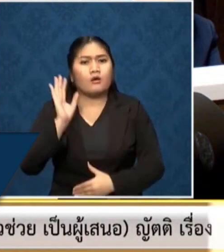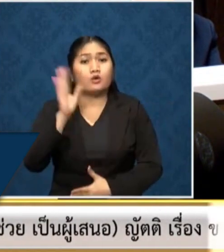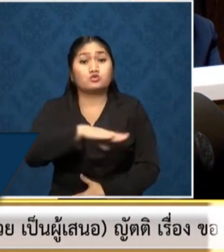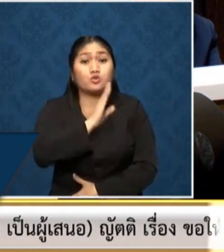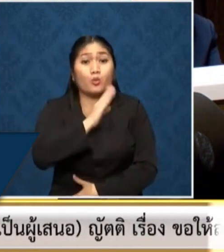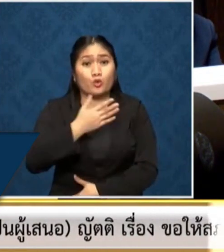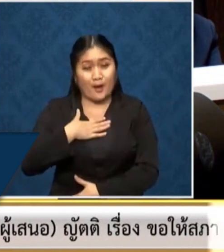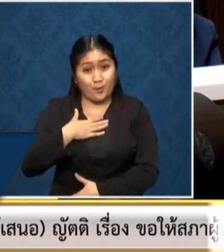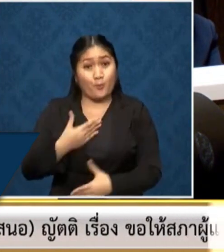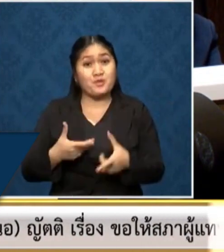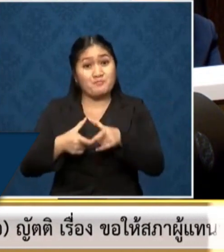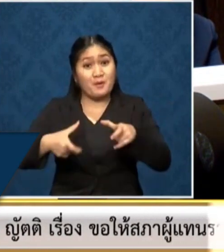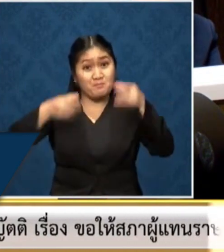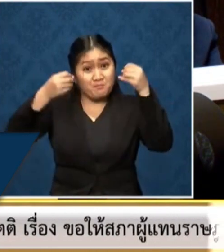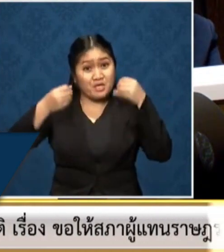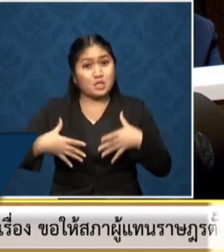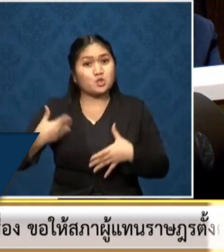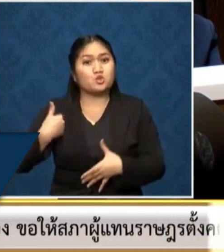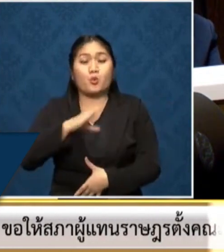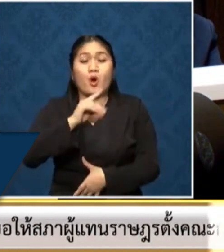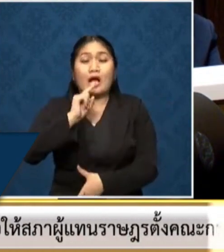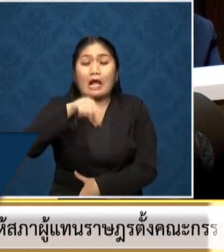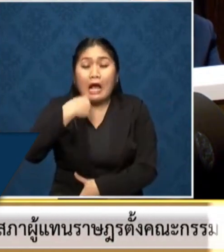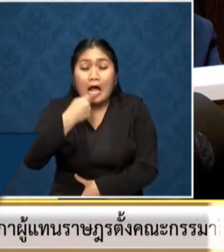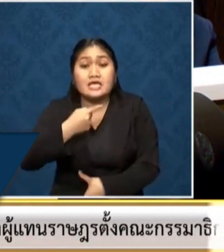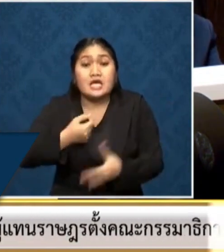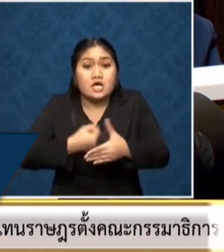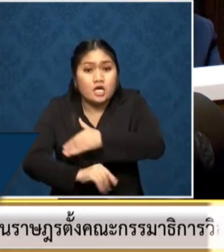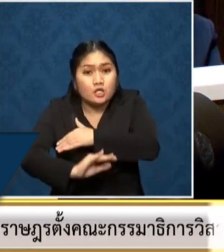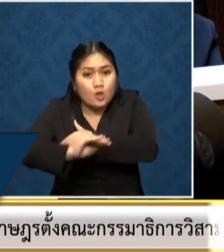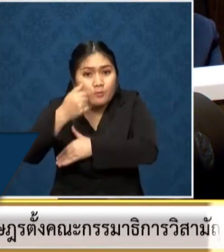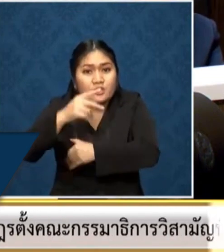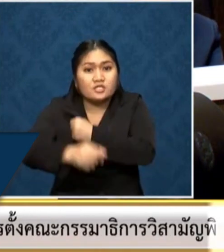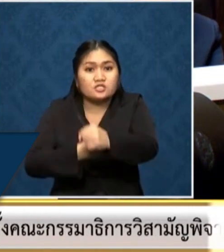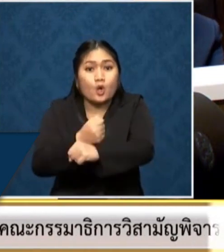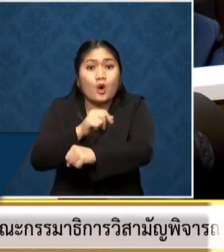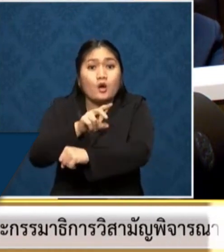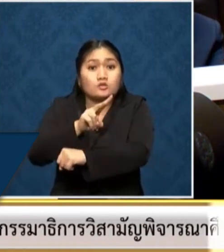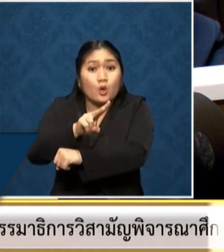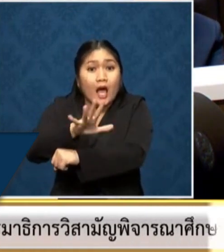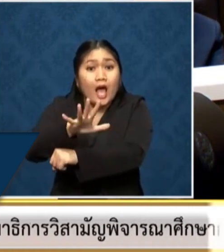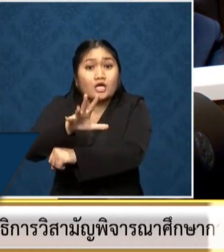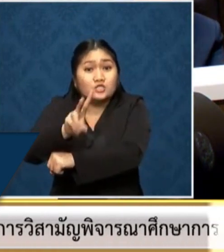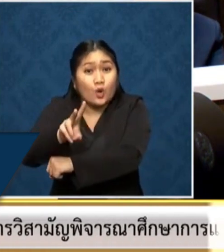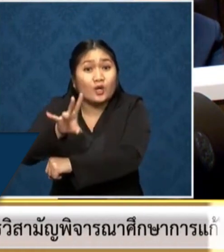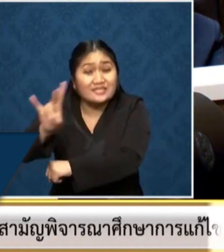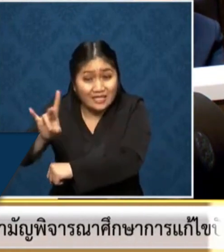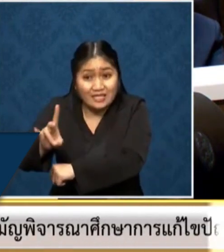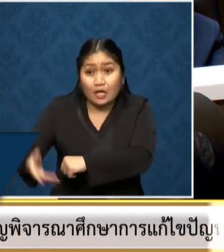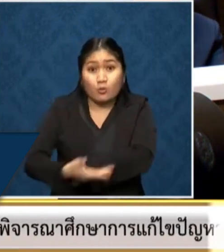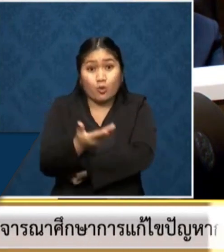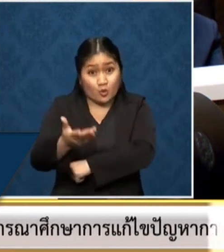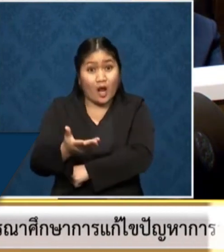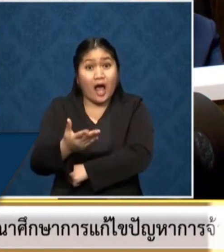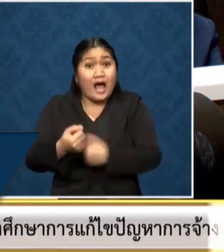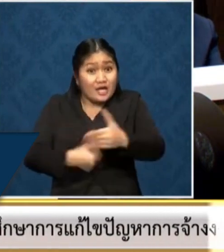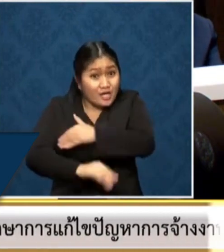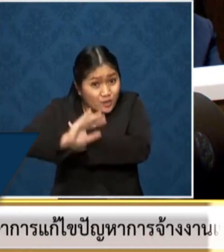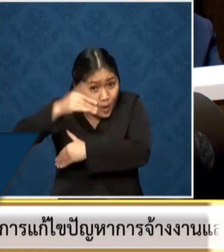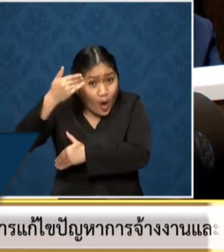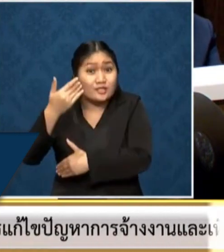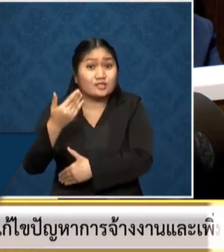สมมิวผมมบรประชาชนเนี่ย ใครเกิดก่อนปี 227 เพื่สวาชิเราเกิดก่อนปี 27 ทุกคน